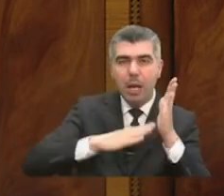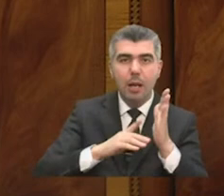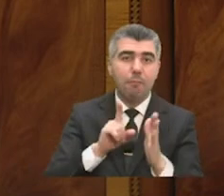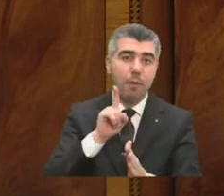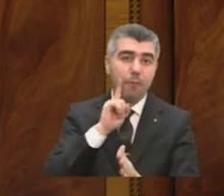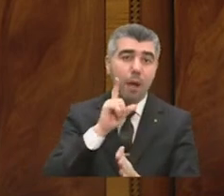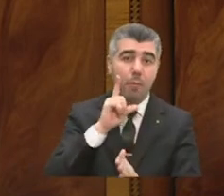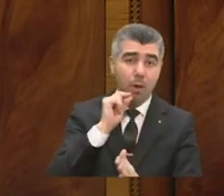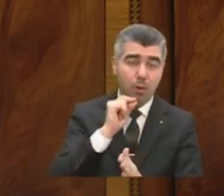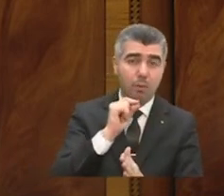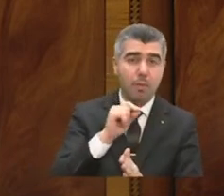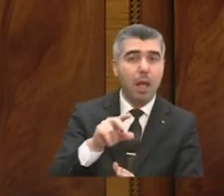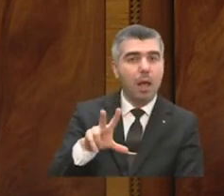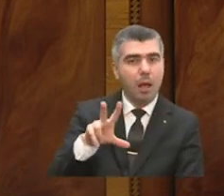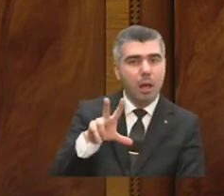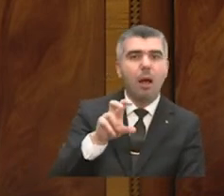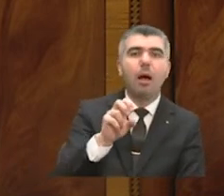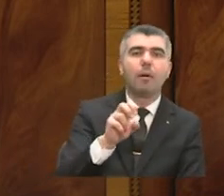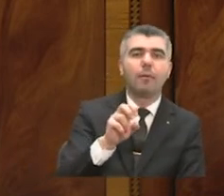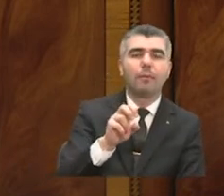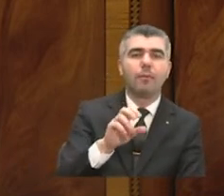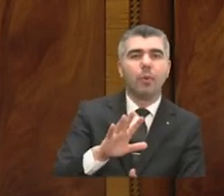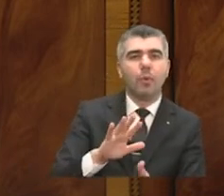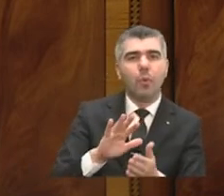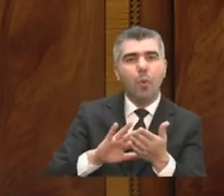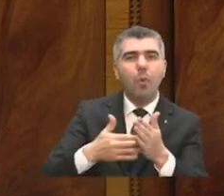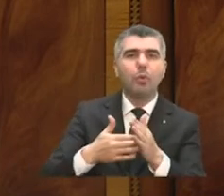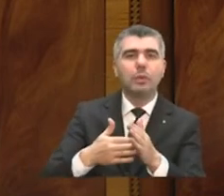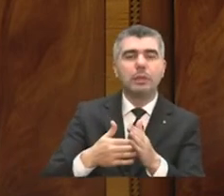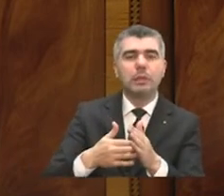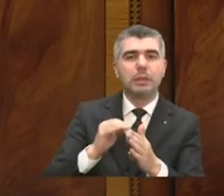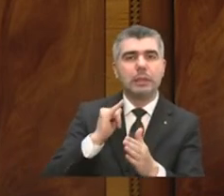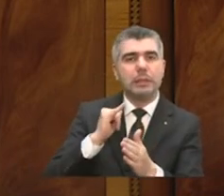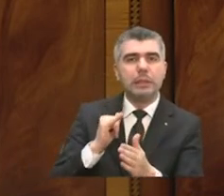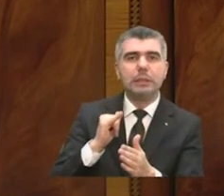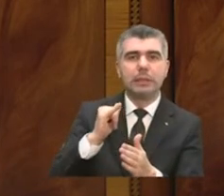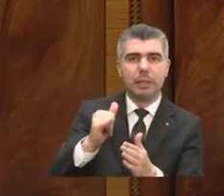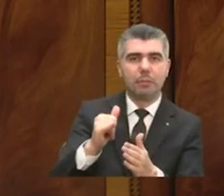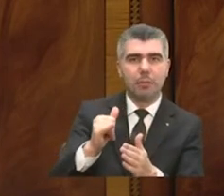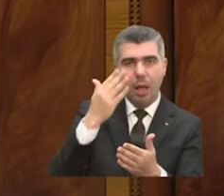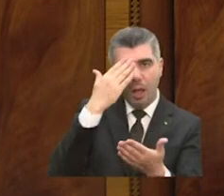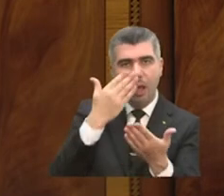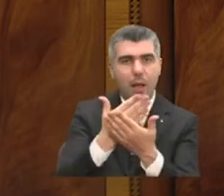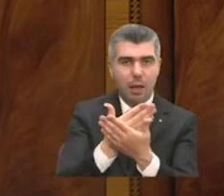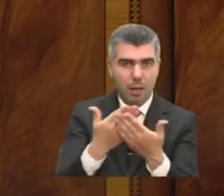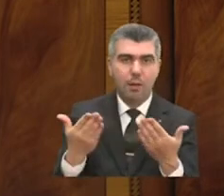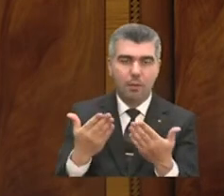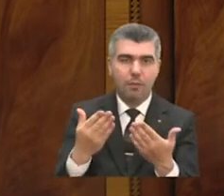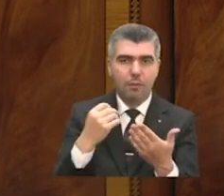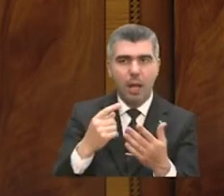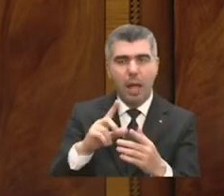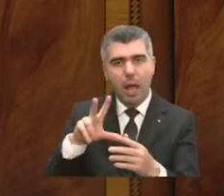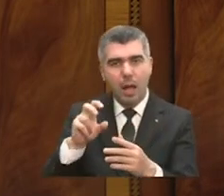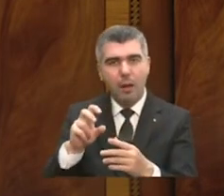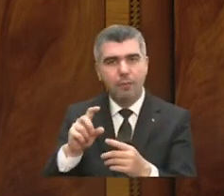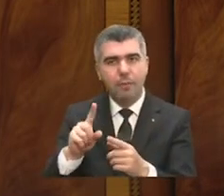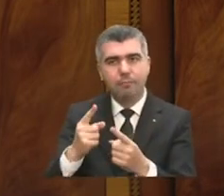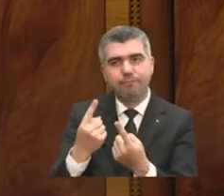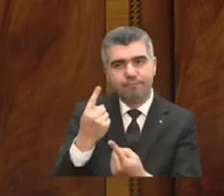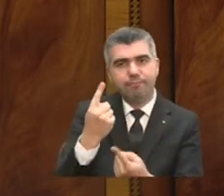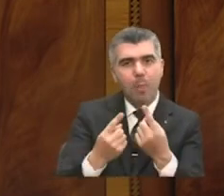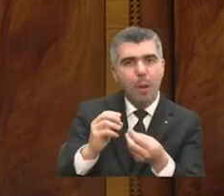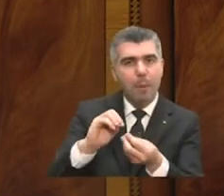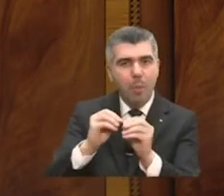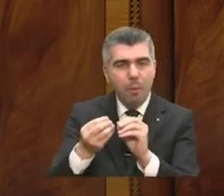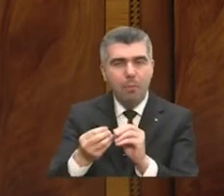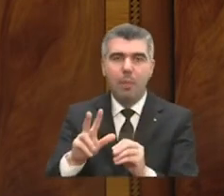en tant que Marocains et Marocaines, savons ce que nous avons réalisé, ce que nous réalisons. Nous savons